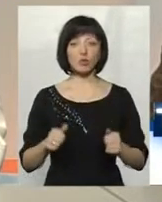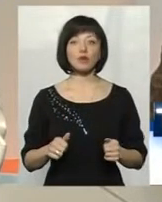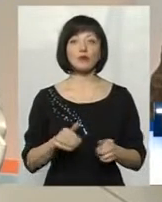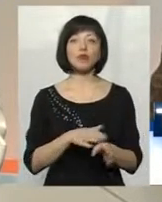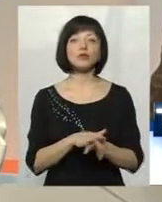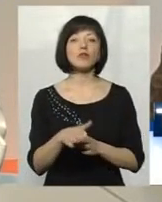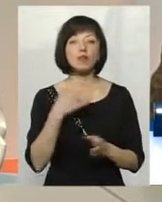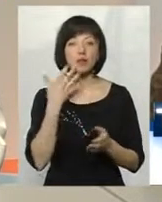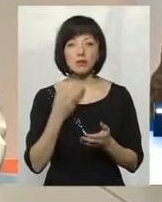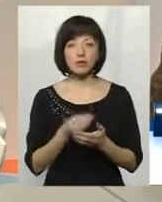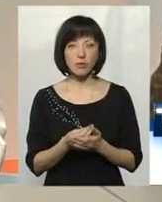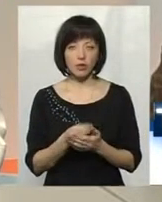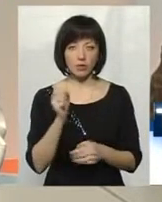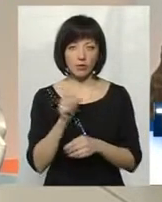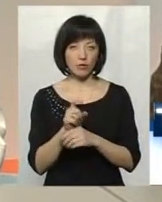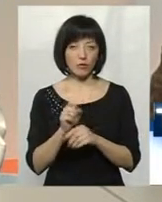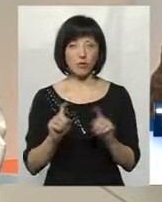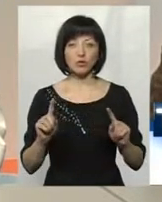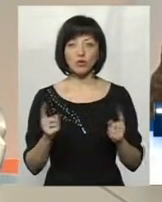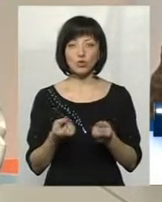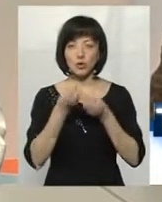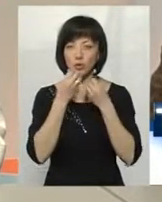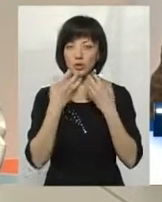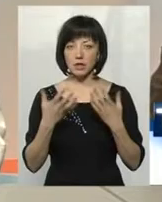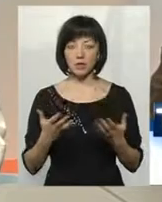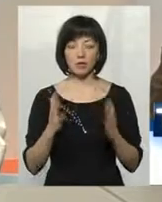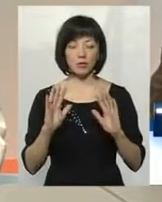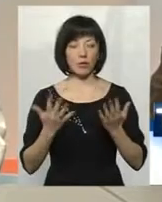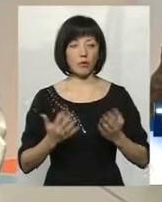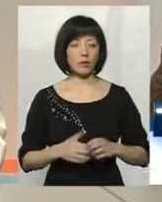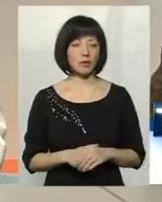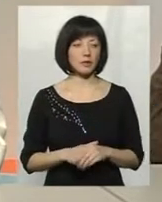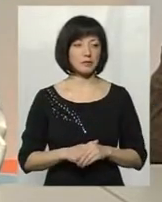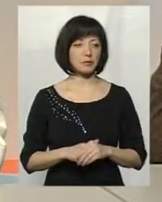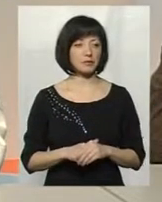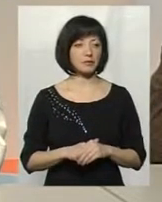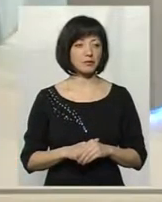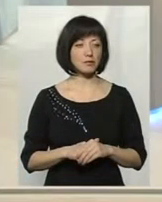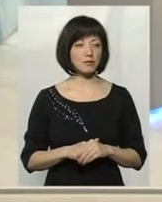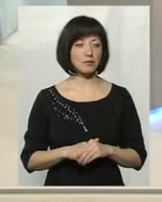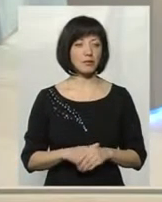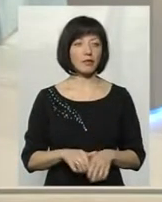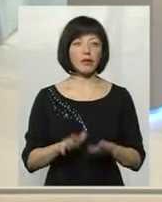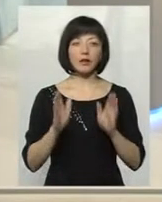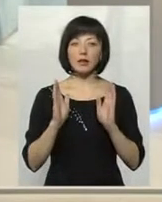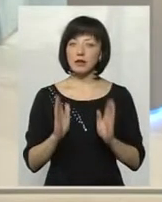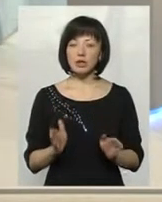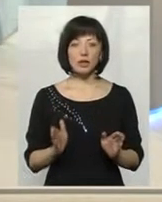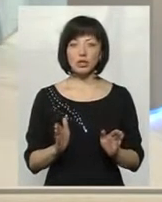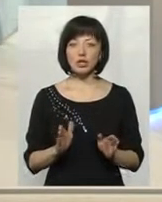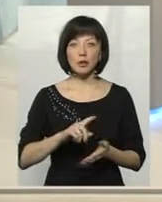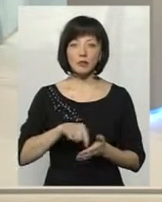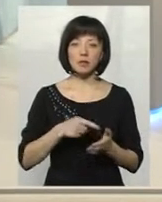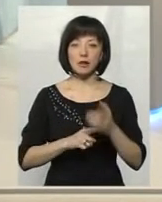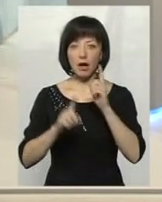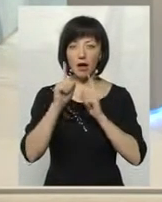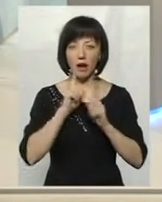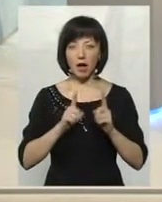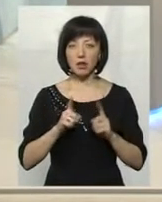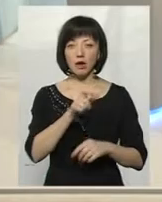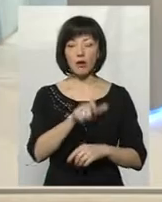правильно свої повноваження. Тобто це дуже позитивний момент. А власне, не лише міська рада, а й громадські